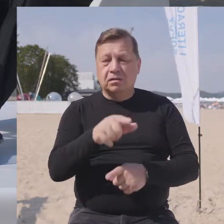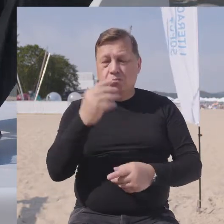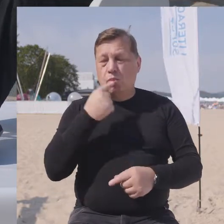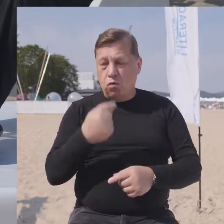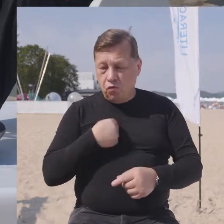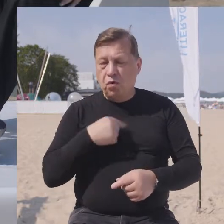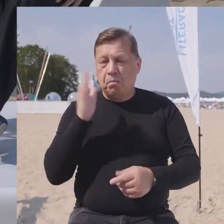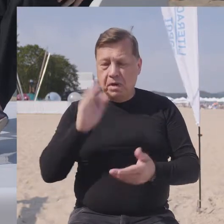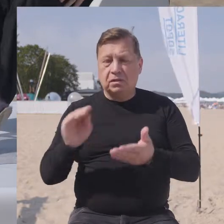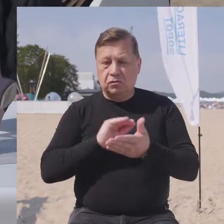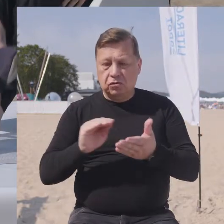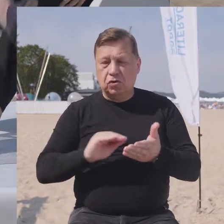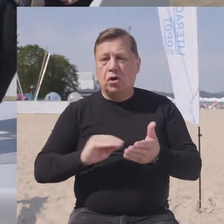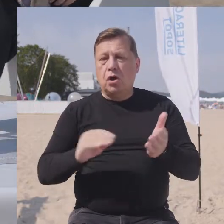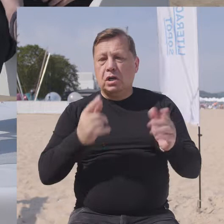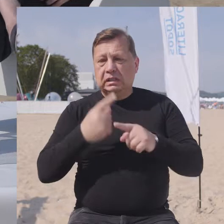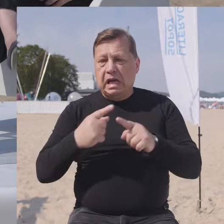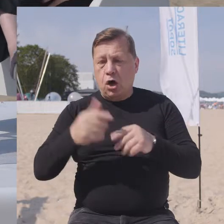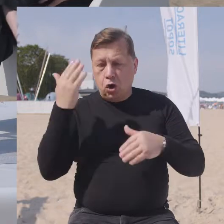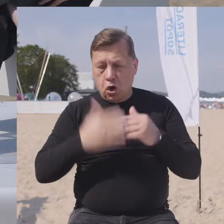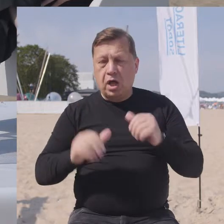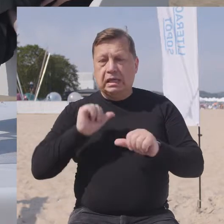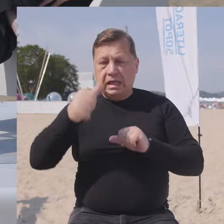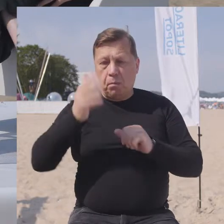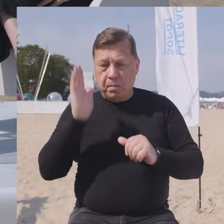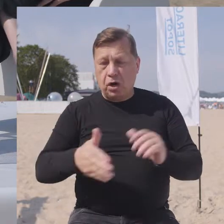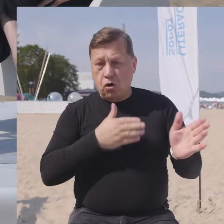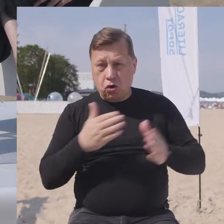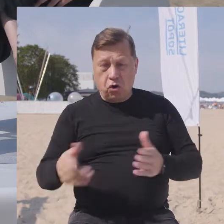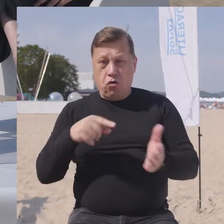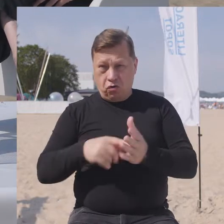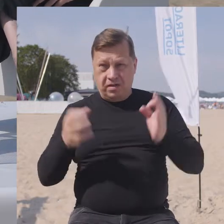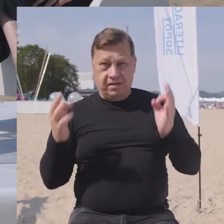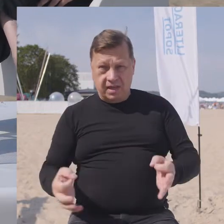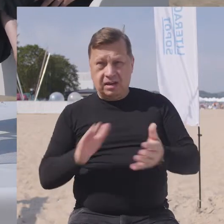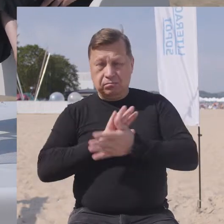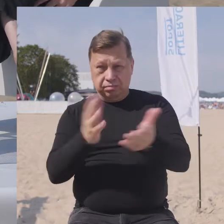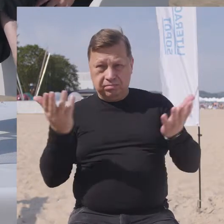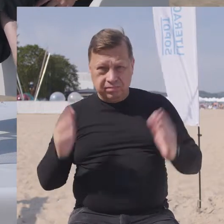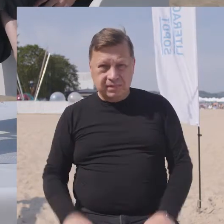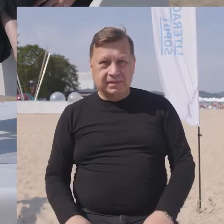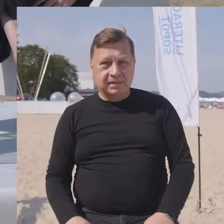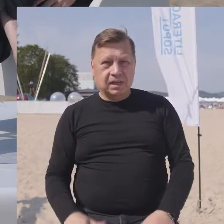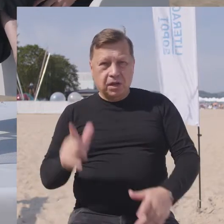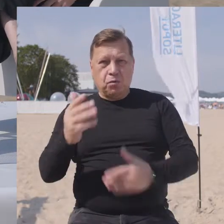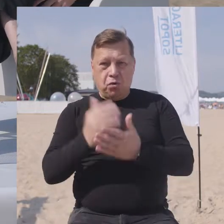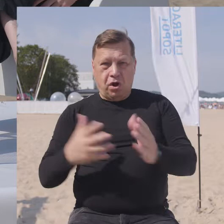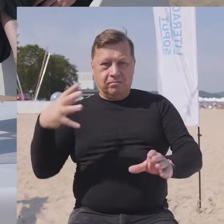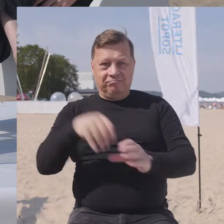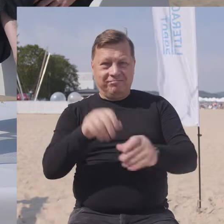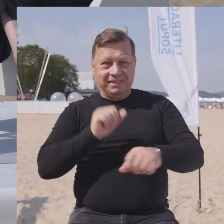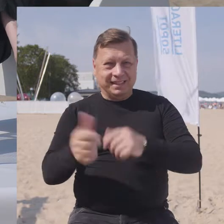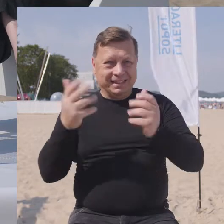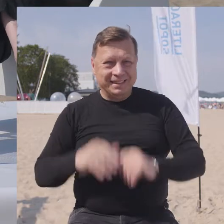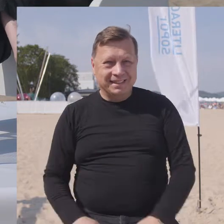być może na przyszły rok będzie gotowa, więc szczęśliwie udało się ją wydać tak, że po prostu przeniknęłaś do programu i jesteś z